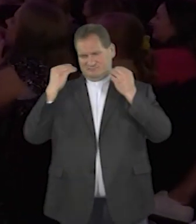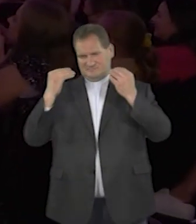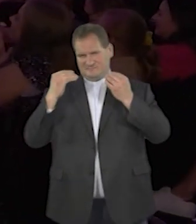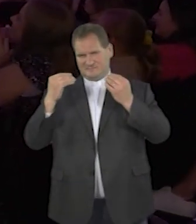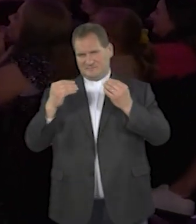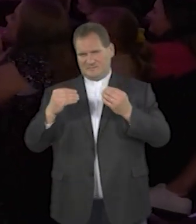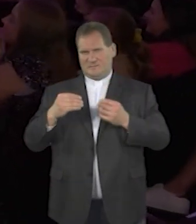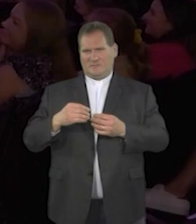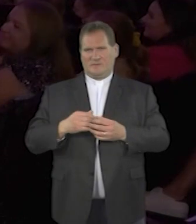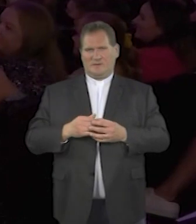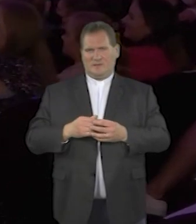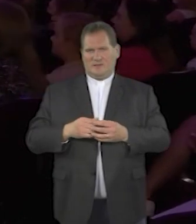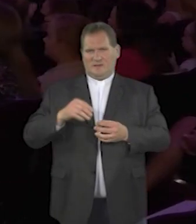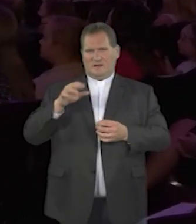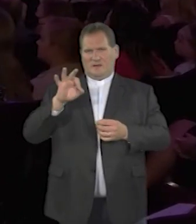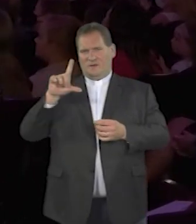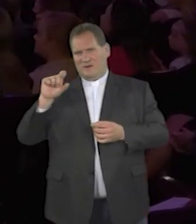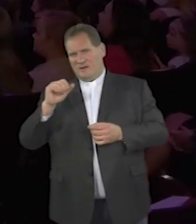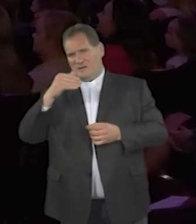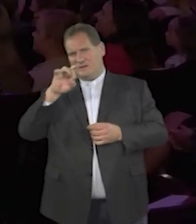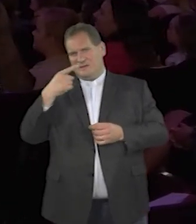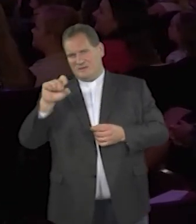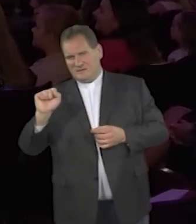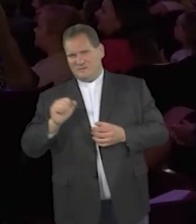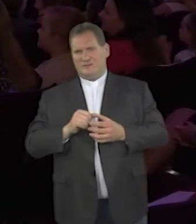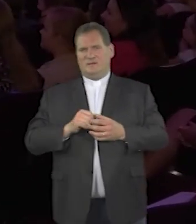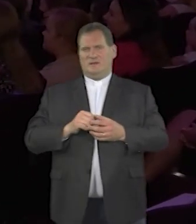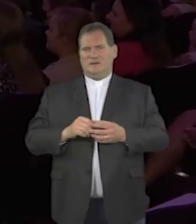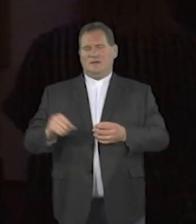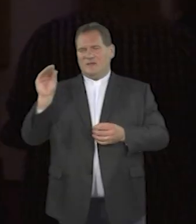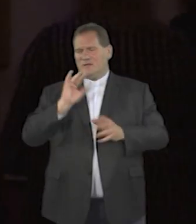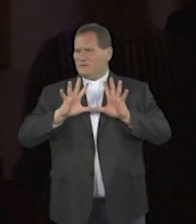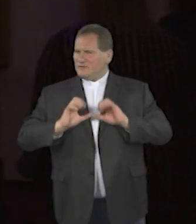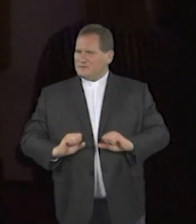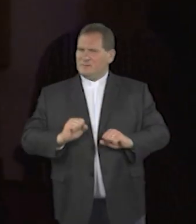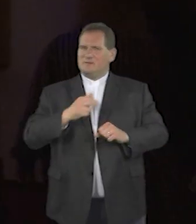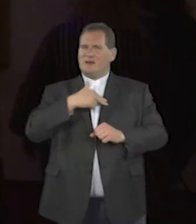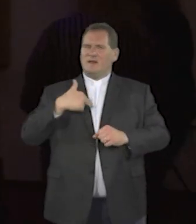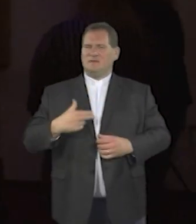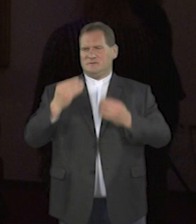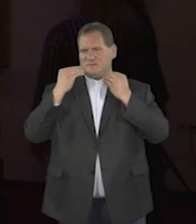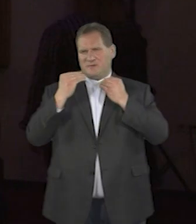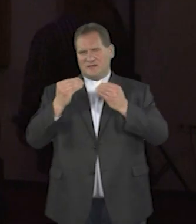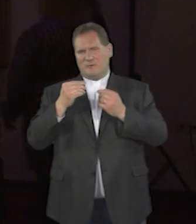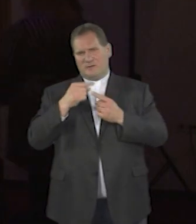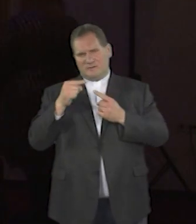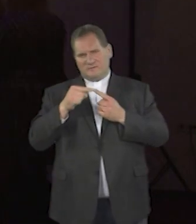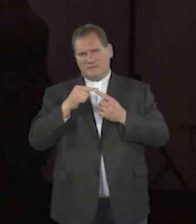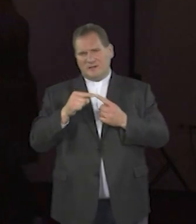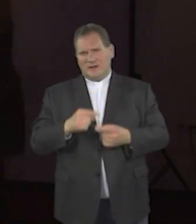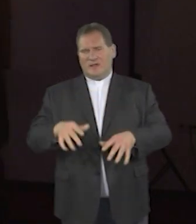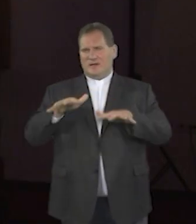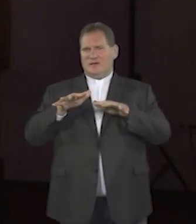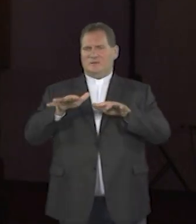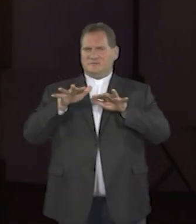dzisiaj. A jest Ola i Magda. Prosimy Was, dziewczyny. Jeszcze wytrzymacie, kochani. Wiecie, dla nas to jest wspaniały moment, cudowne chwile, wspaniałe momenty,